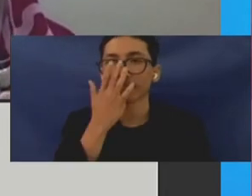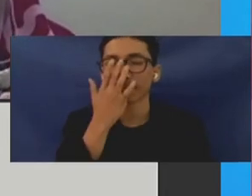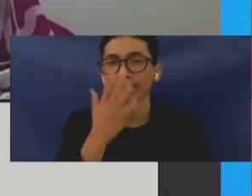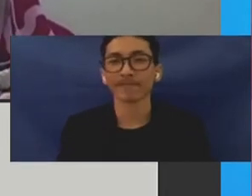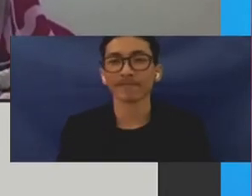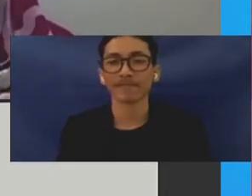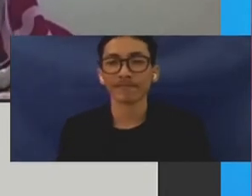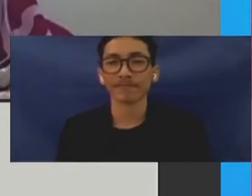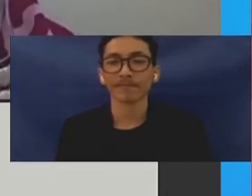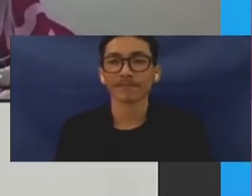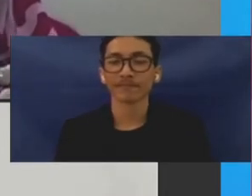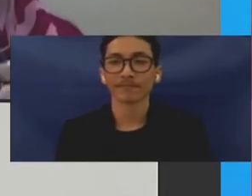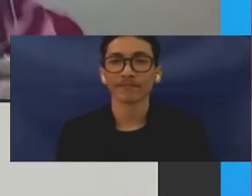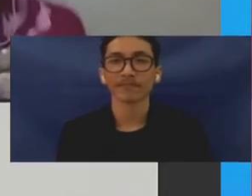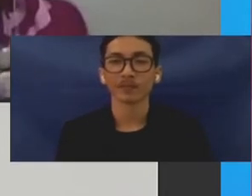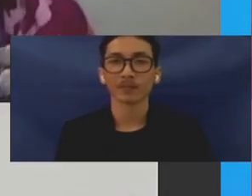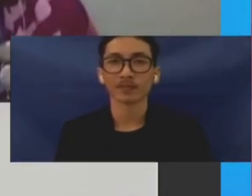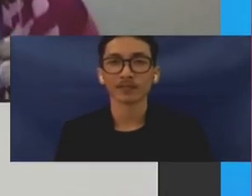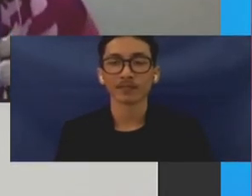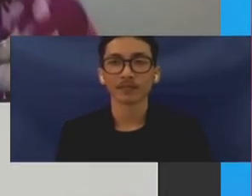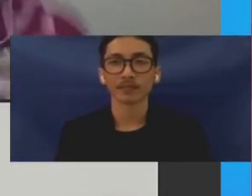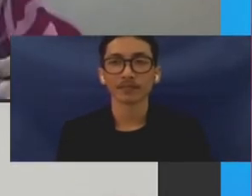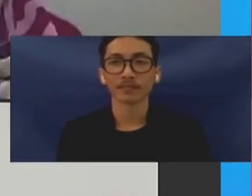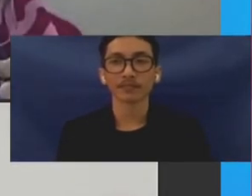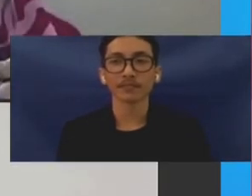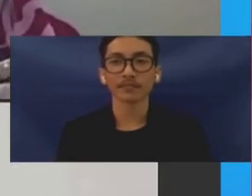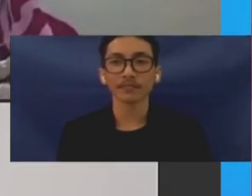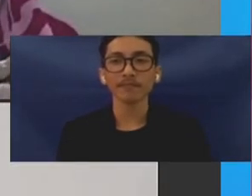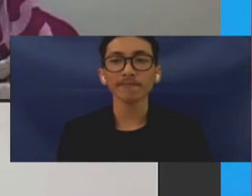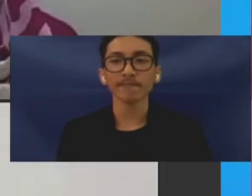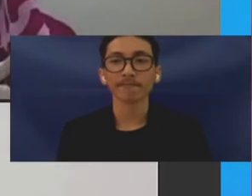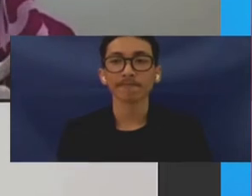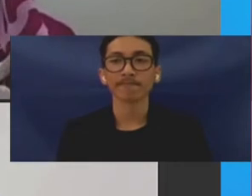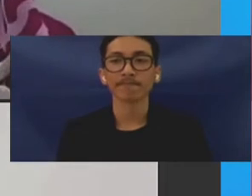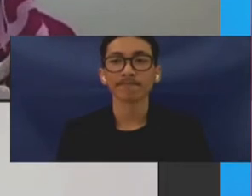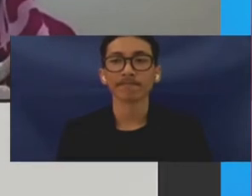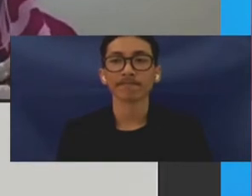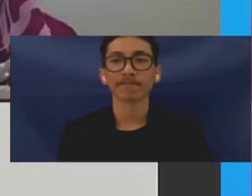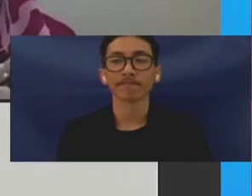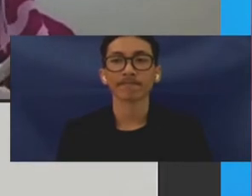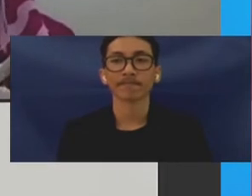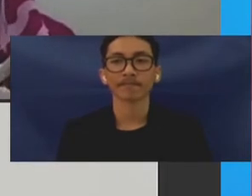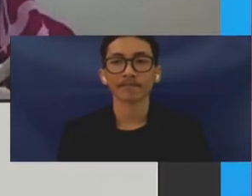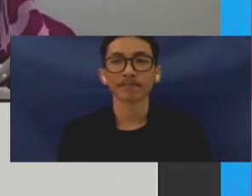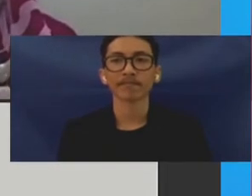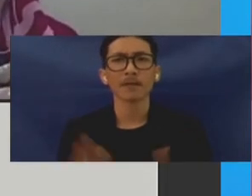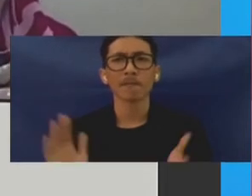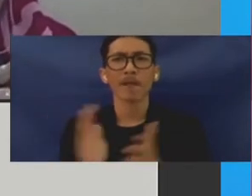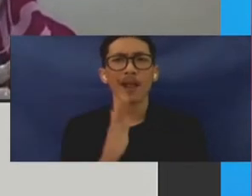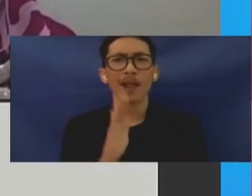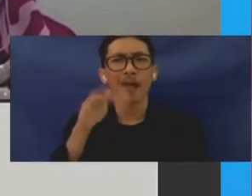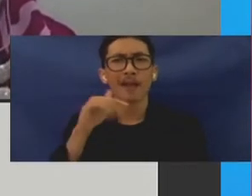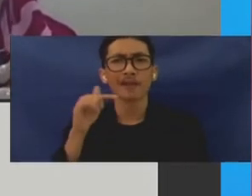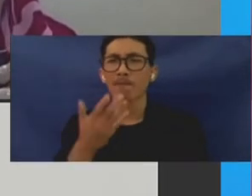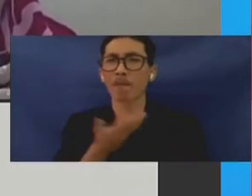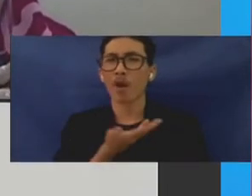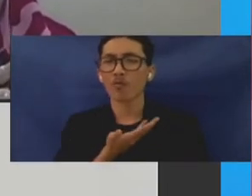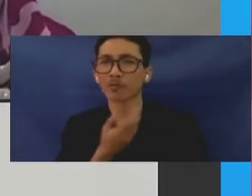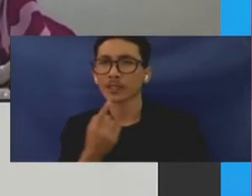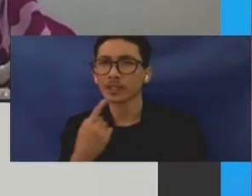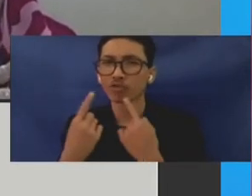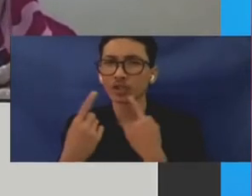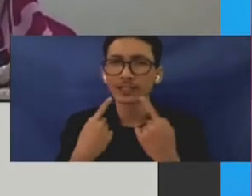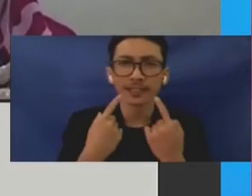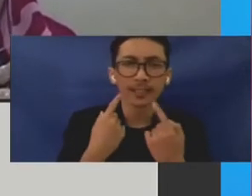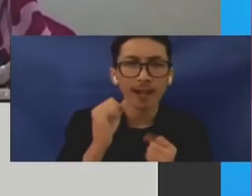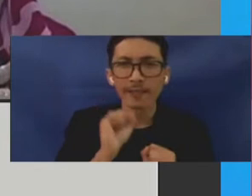sedikit pembuka, kesempatan kali ini kita akan bawakan dengan cara yang jauh lebih interaktif dan kita akan bertanya lewat sesi tanya jawab.